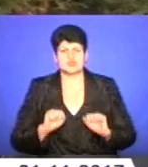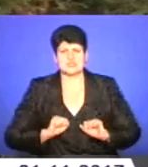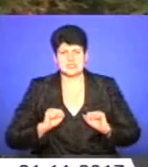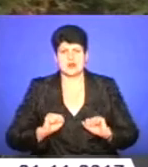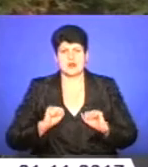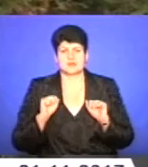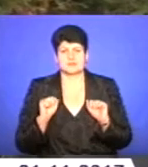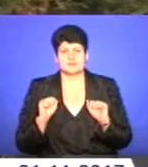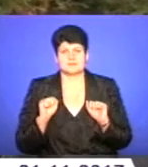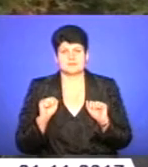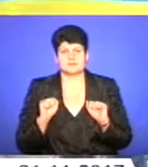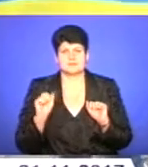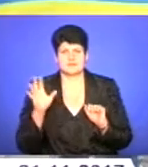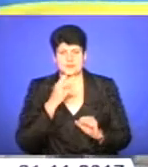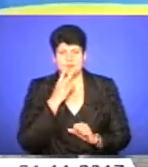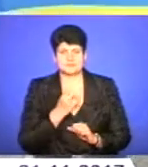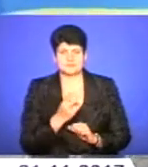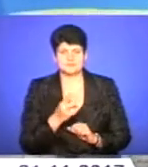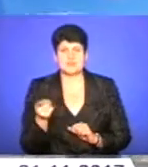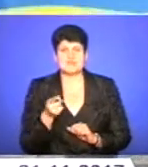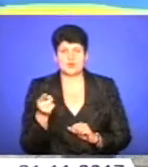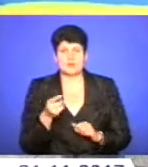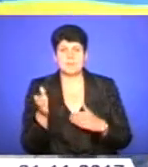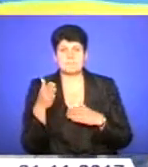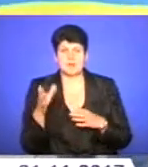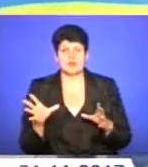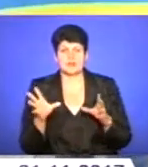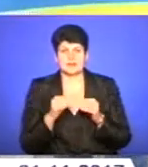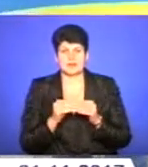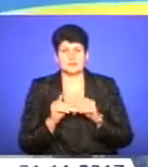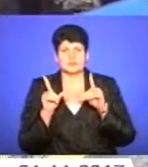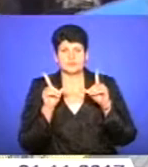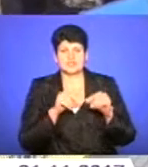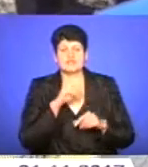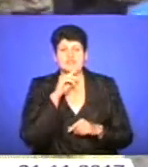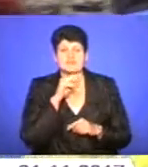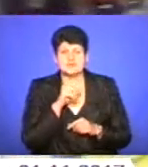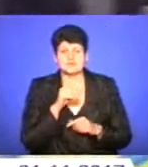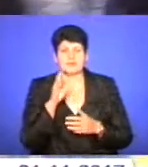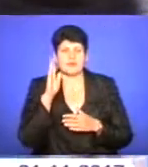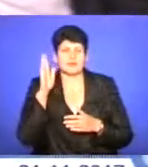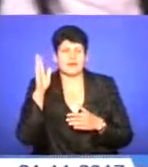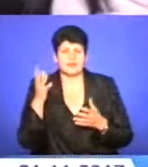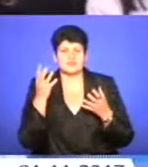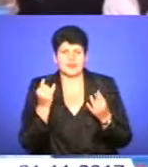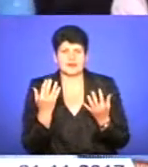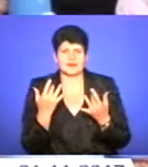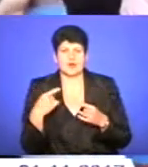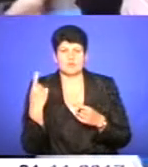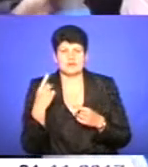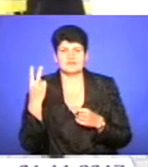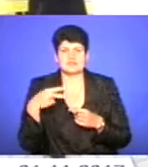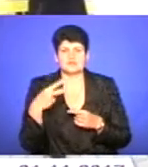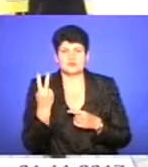стараємося це показати. З Тернополя прапор єднання помандрує до Чернівців, далі ще кілька областей і